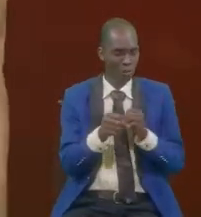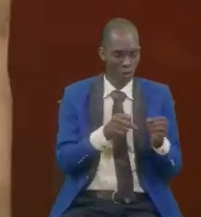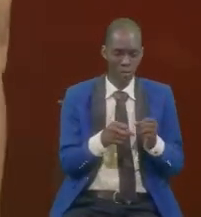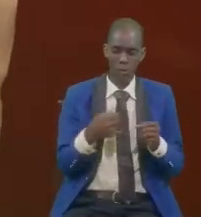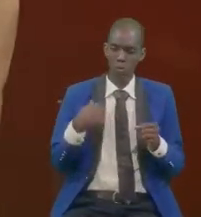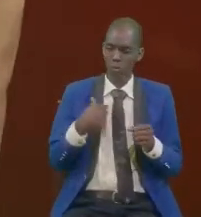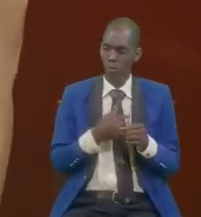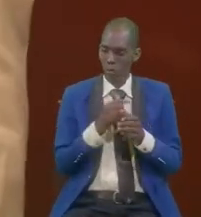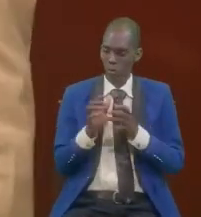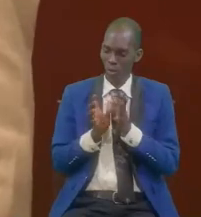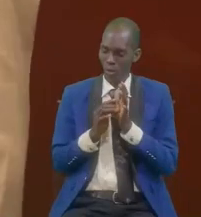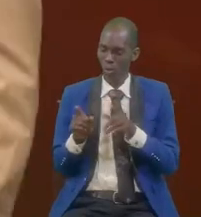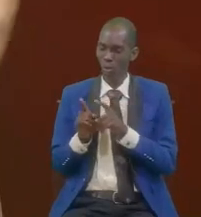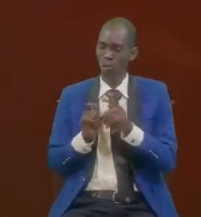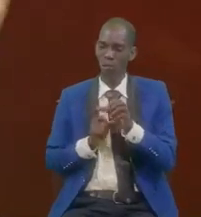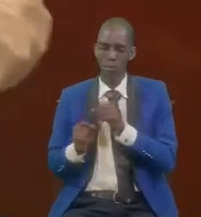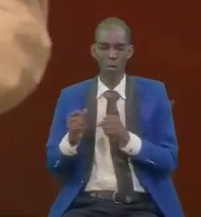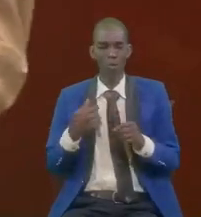Nous nous blessons.